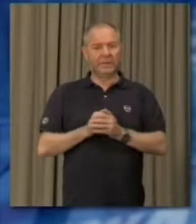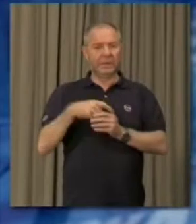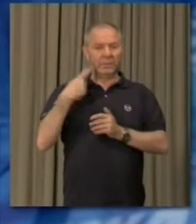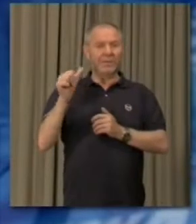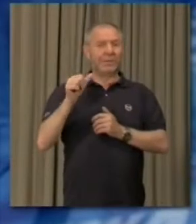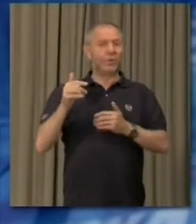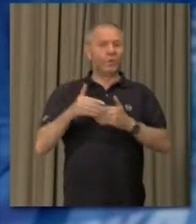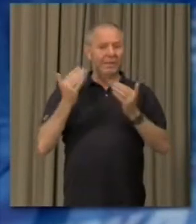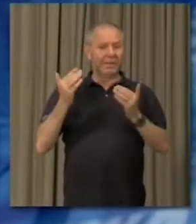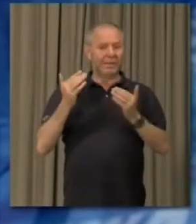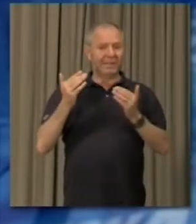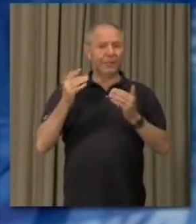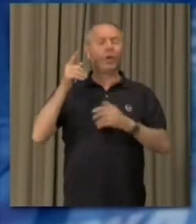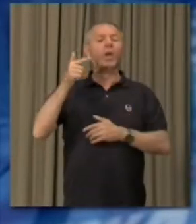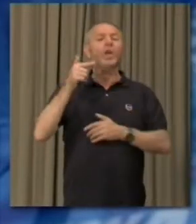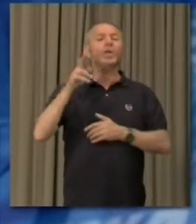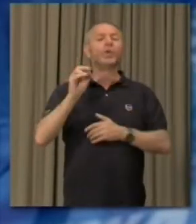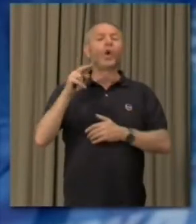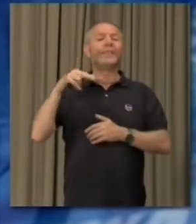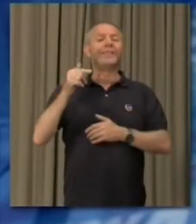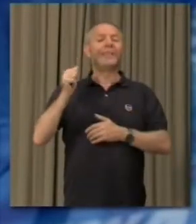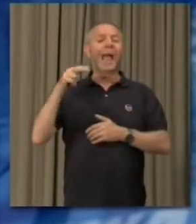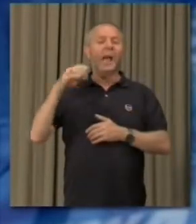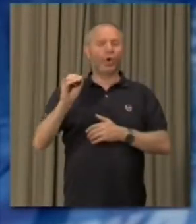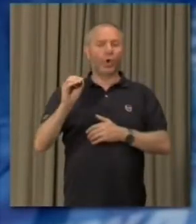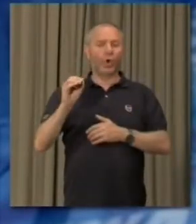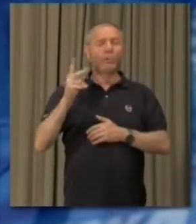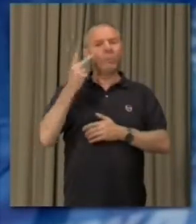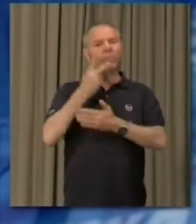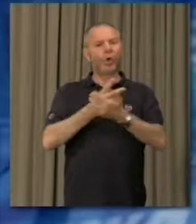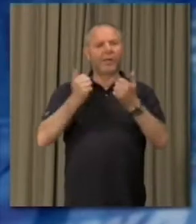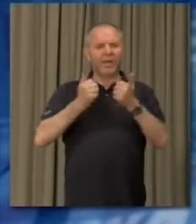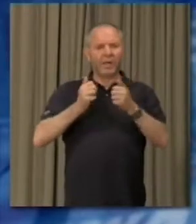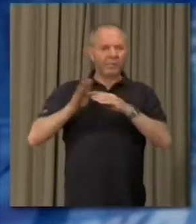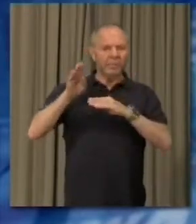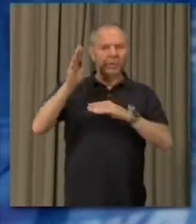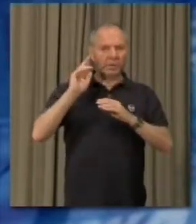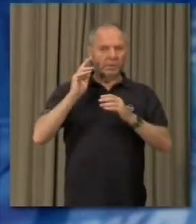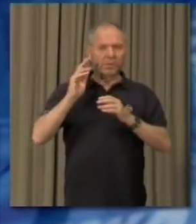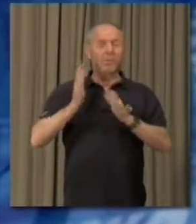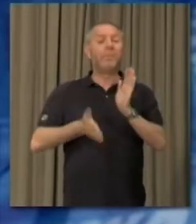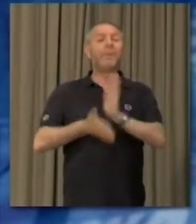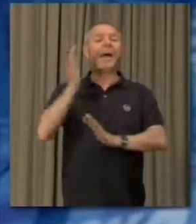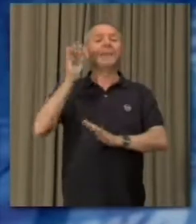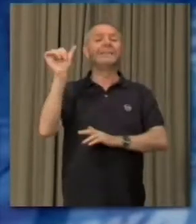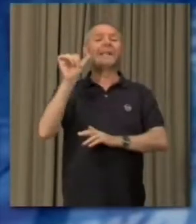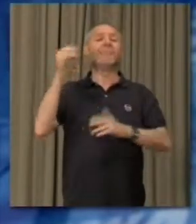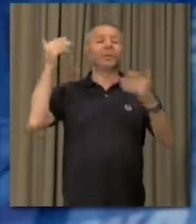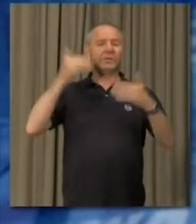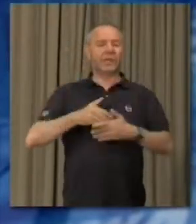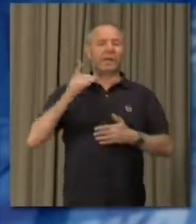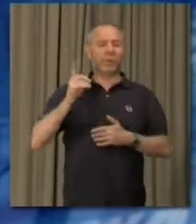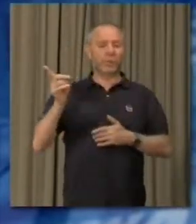13.30 a Trontano inoltre è previsto lo shakedown, un vero e proprio test con le vetture da gara. La partenza sarà sabato sera a Domodossola